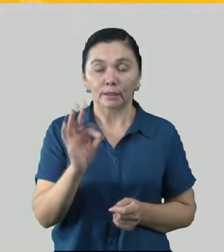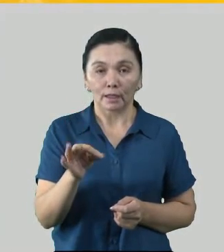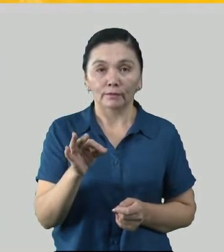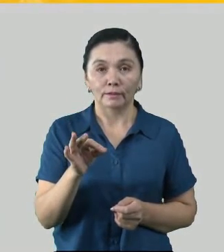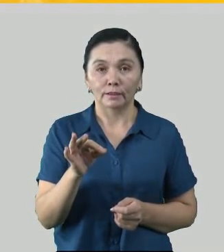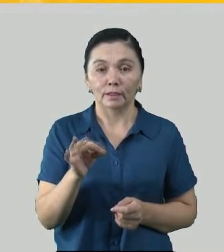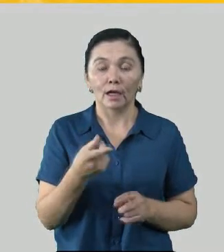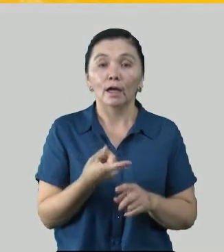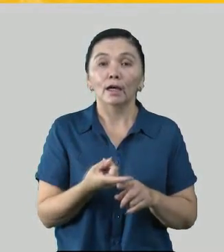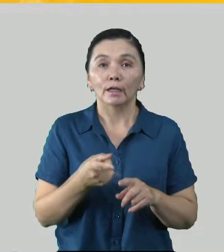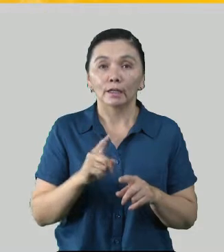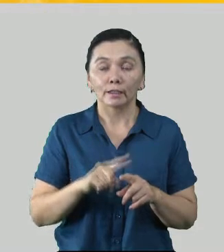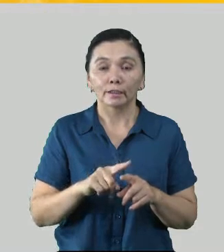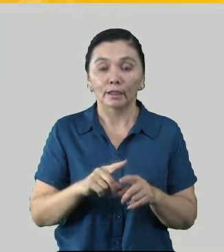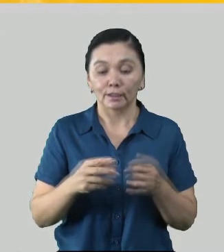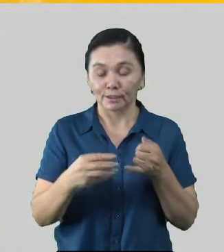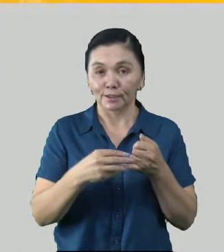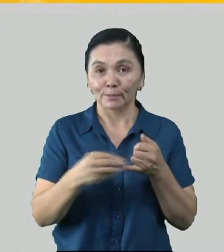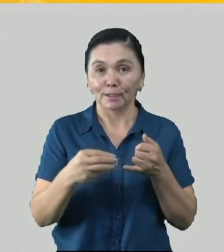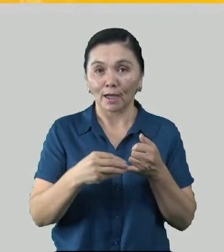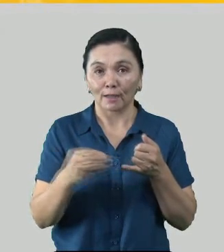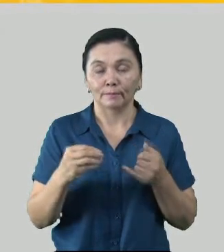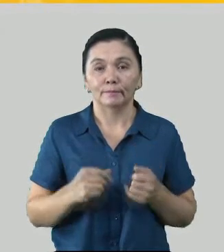Правильно, это земля.